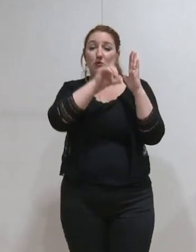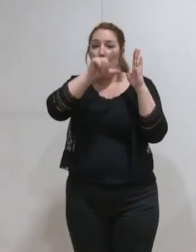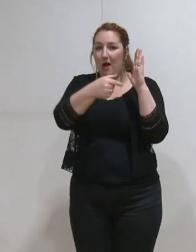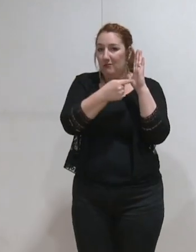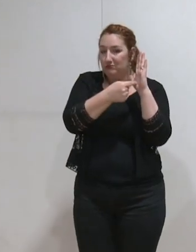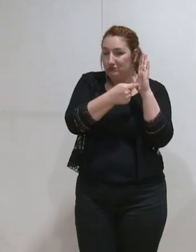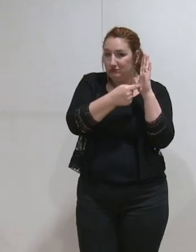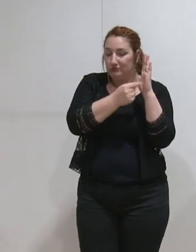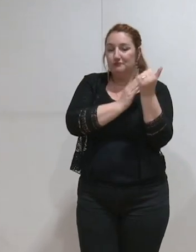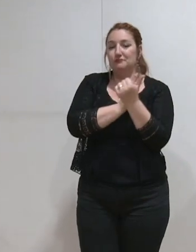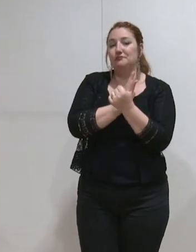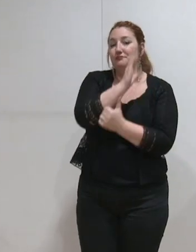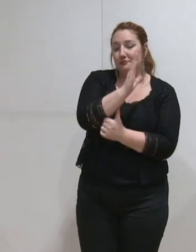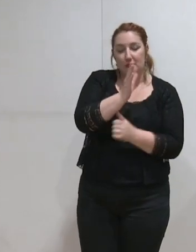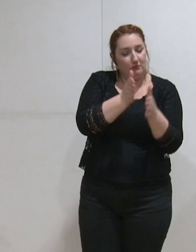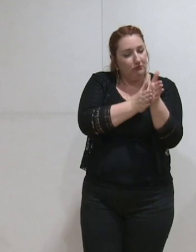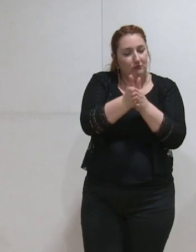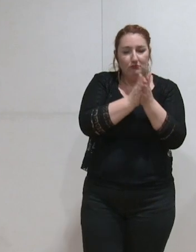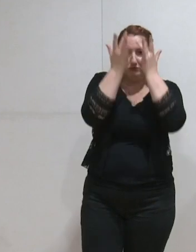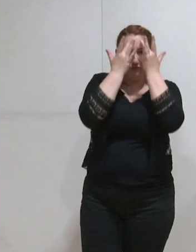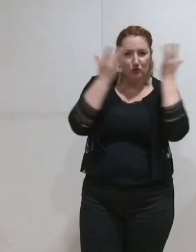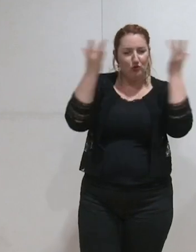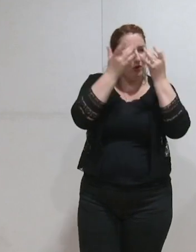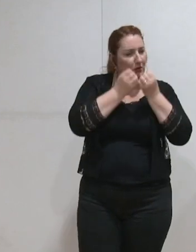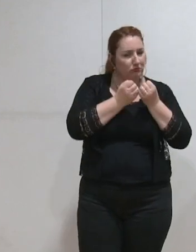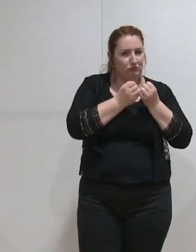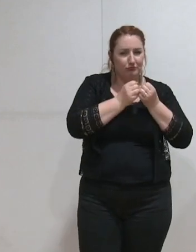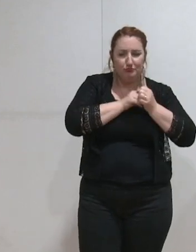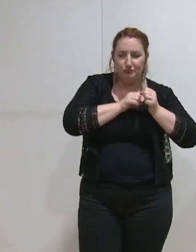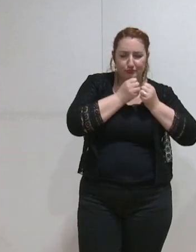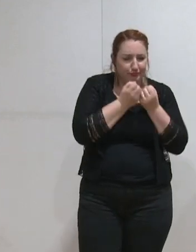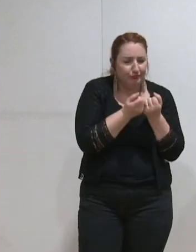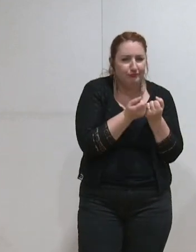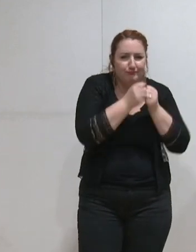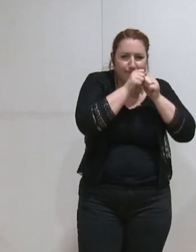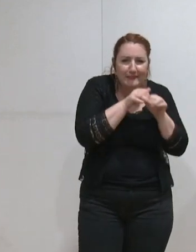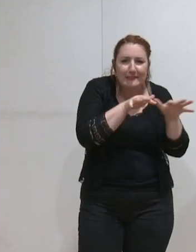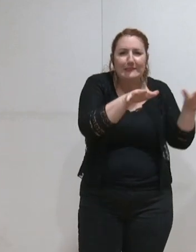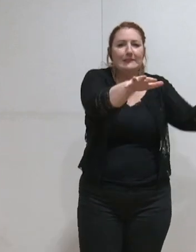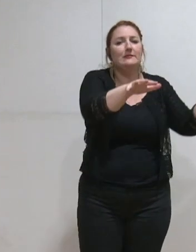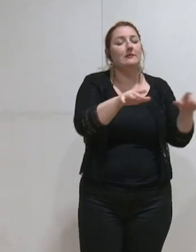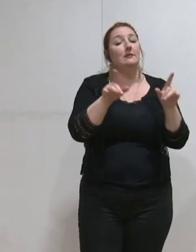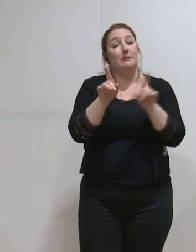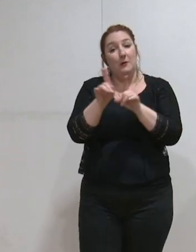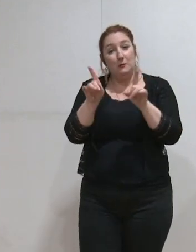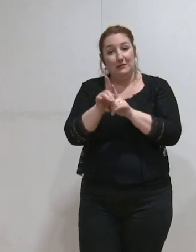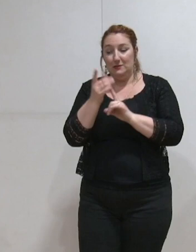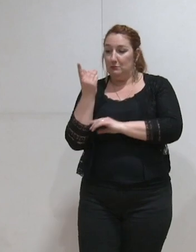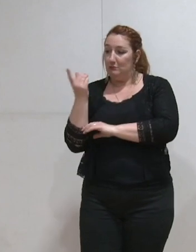cette ambition culturelle que nous portons mais cette ambition de de diffusion et de différents partenariats